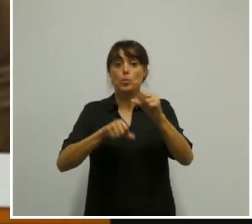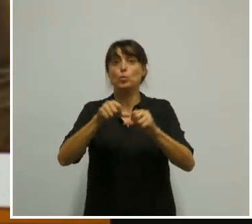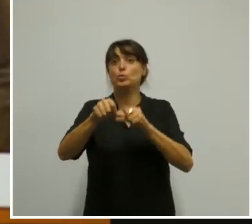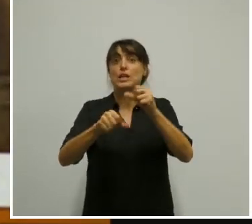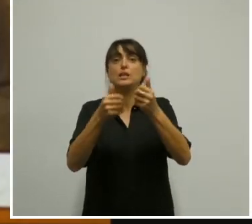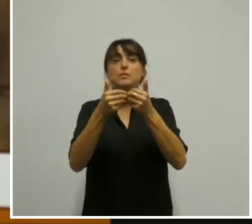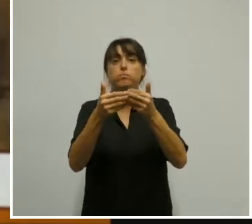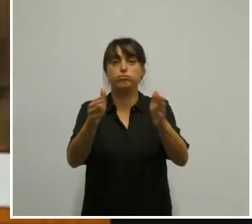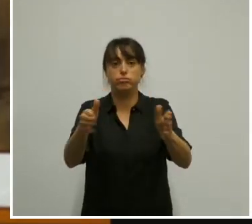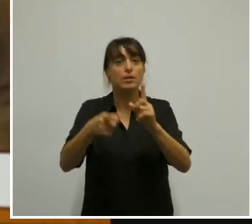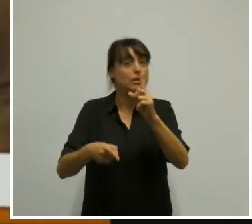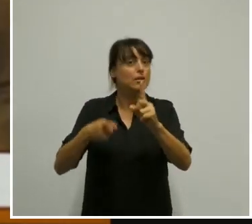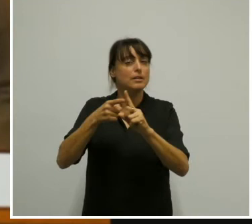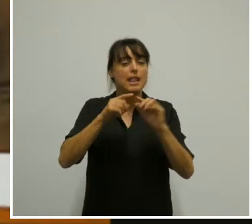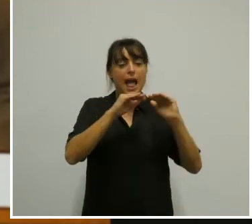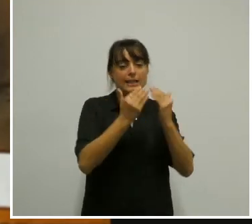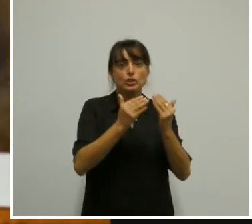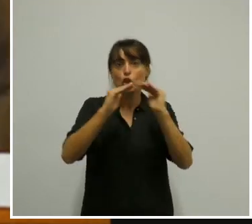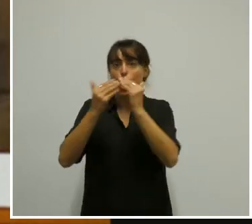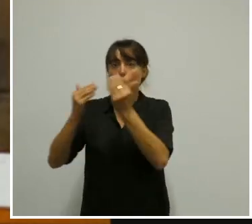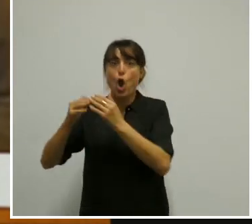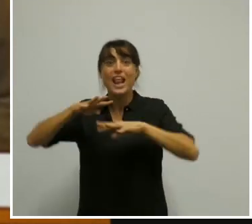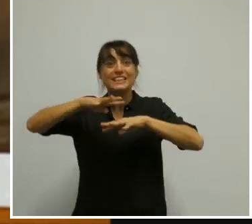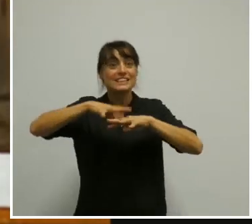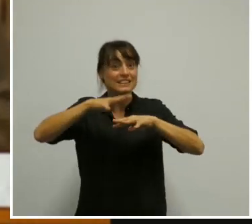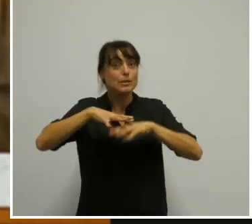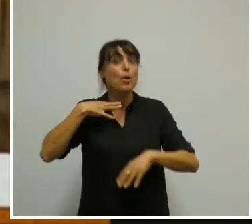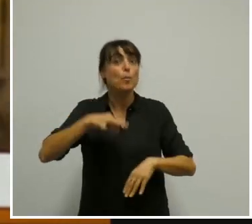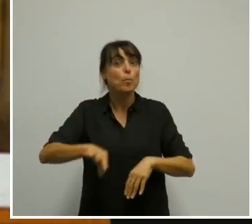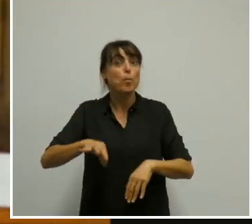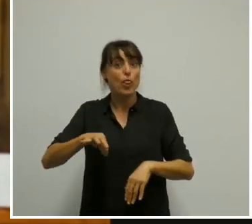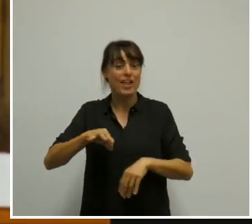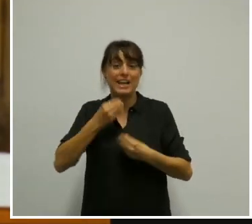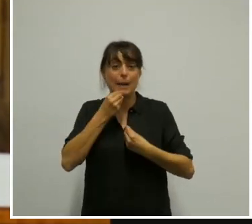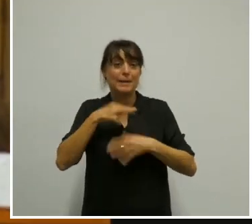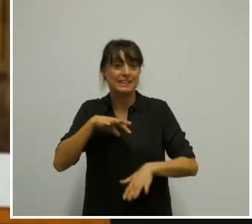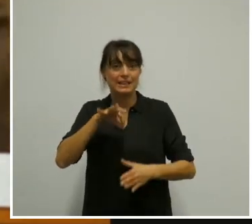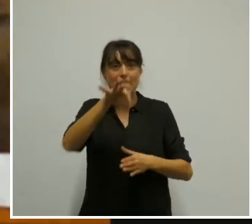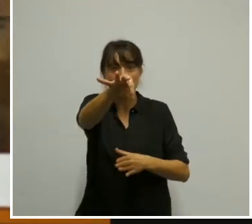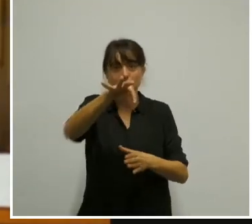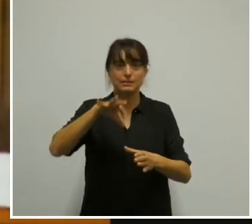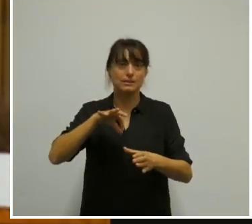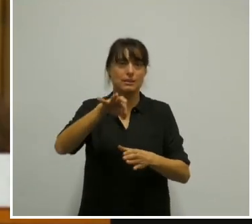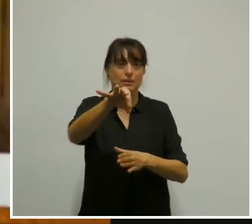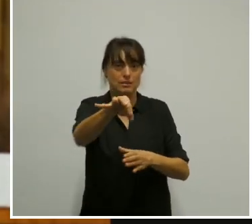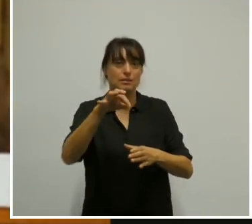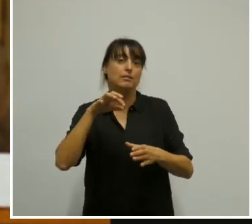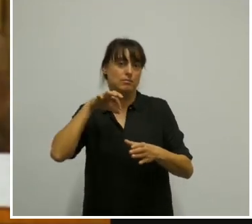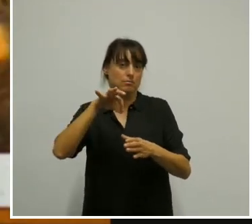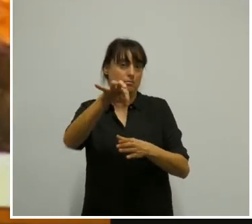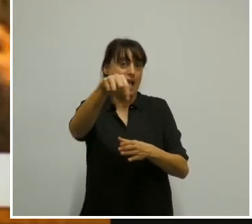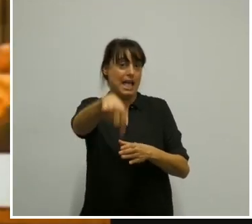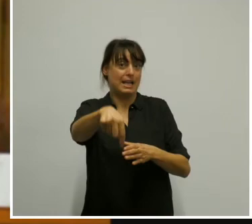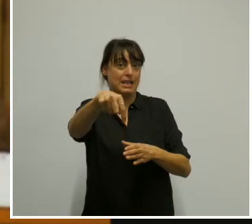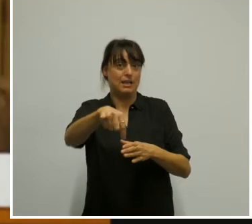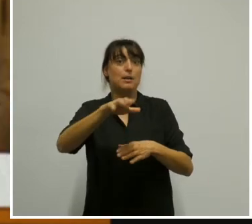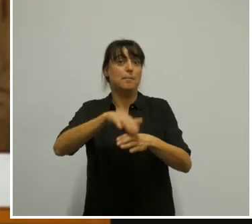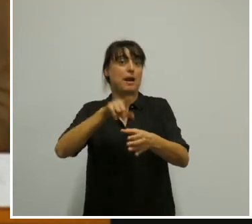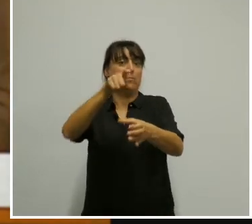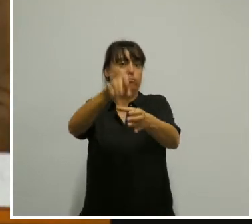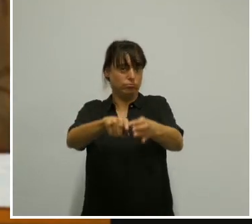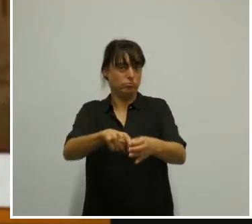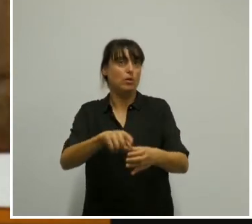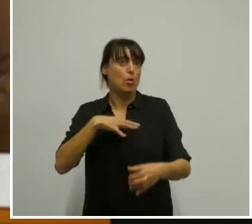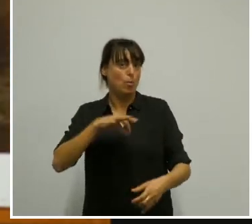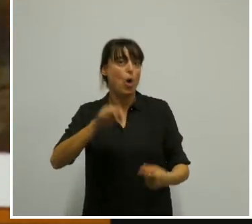les escoles del districte puguin enviar representants aquí al districte per demanar el que considerin o